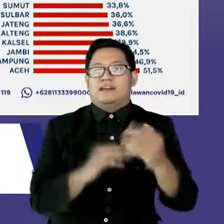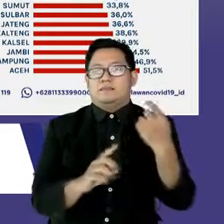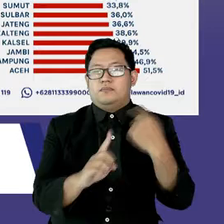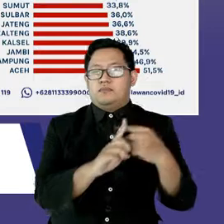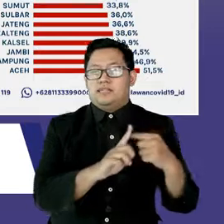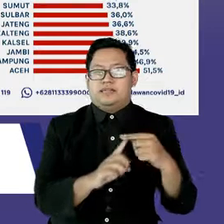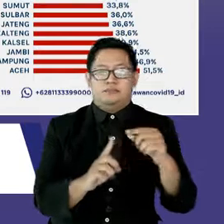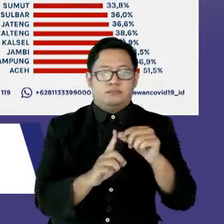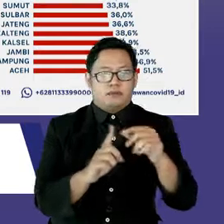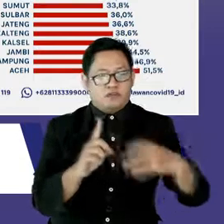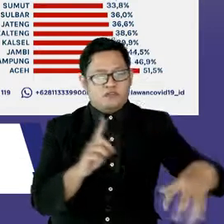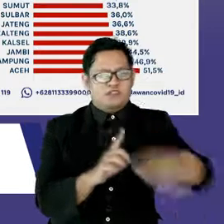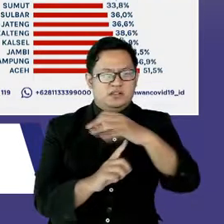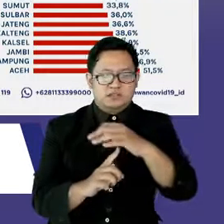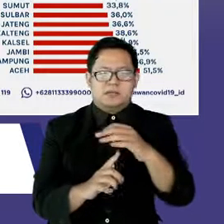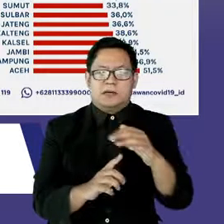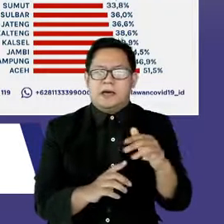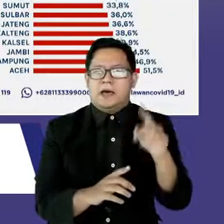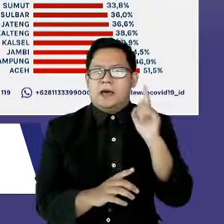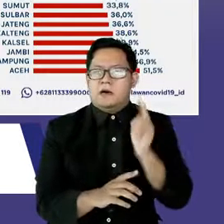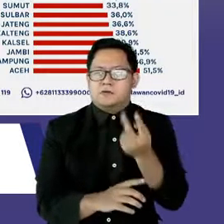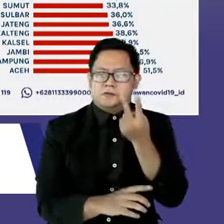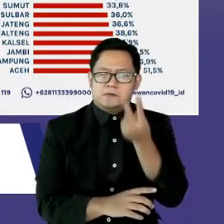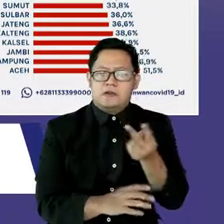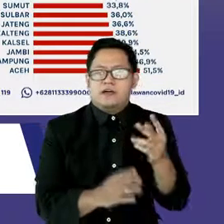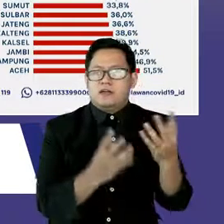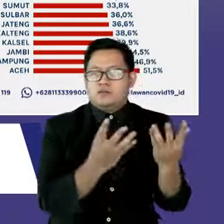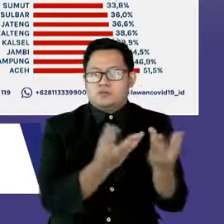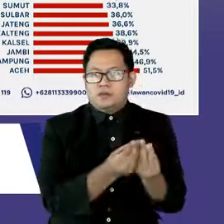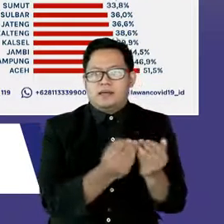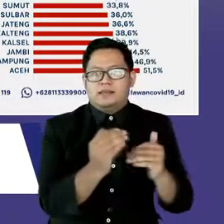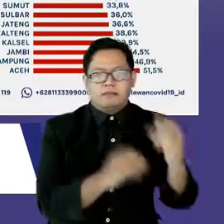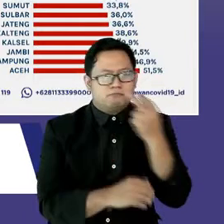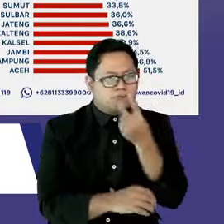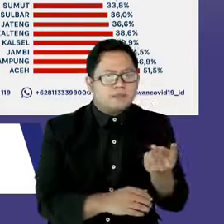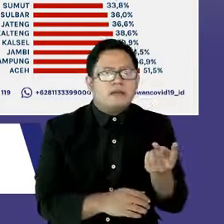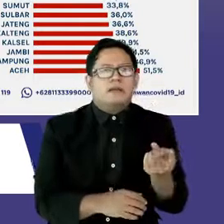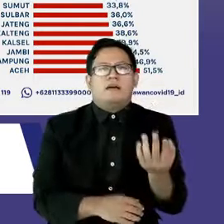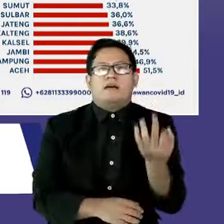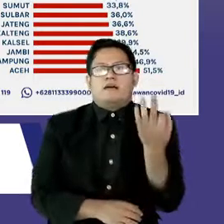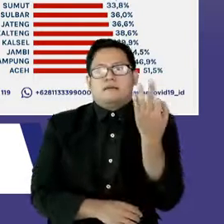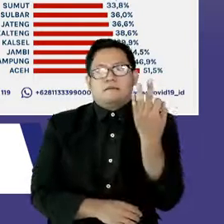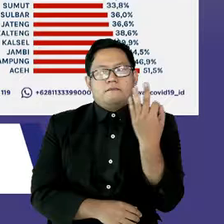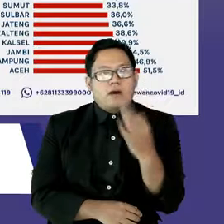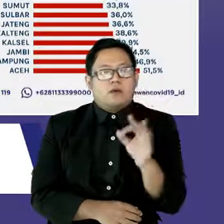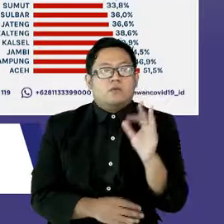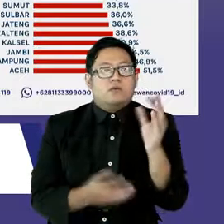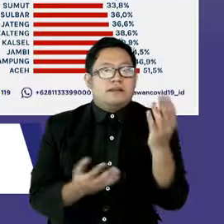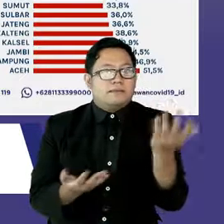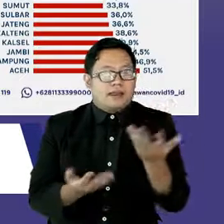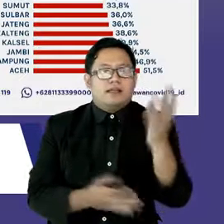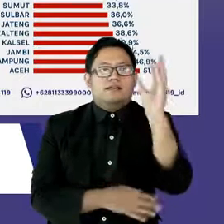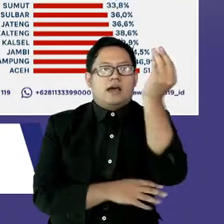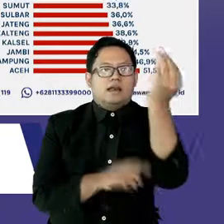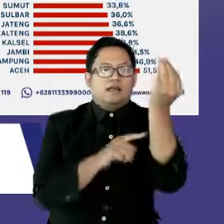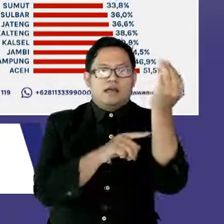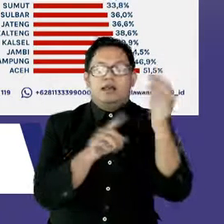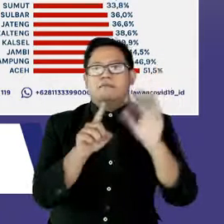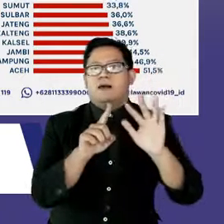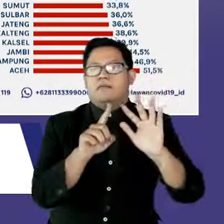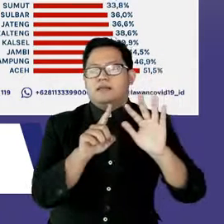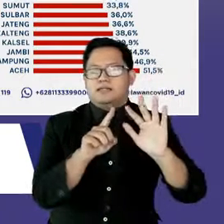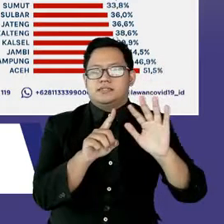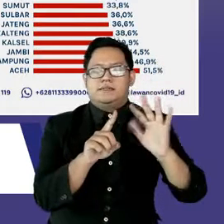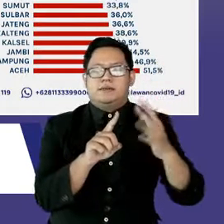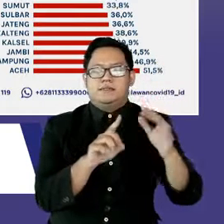angkanya masih perlu menjadi perhatian hanya DKI Jakarta yang sudah berada di bawah 15% yaitu